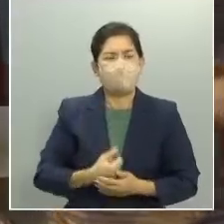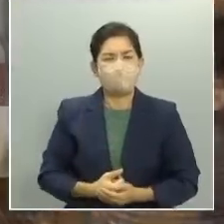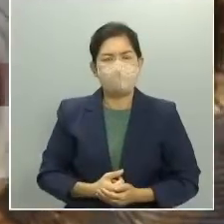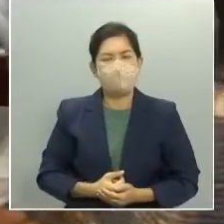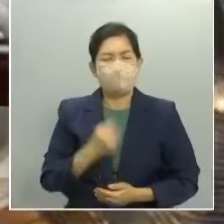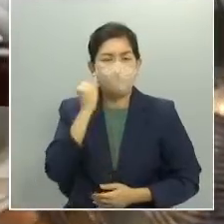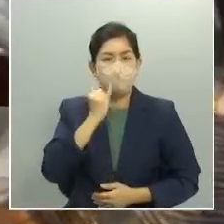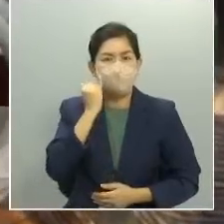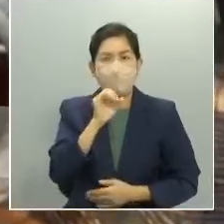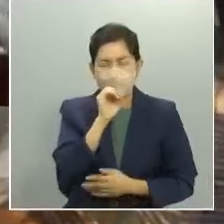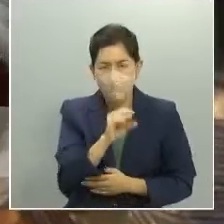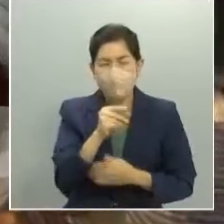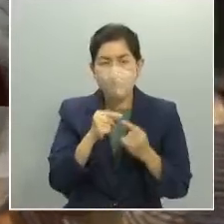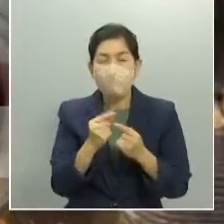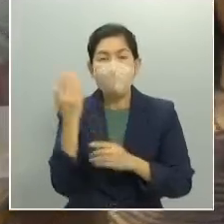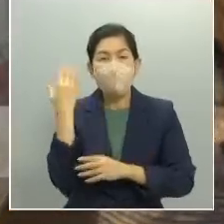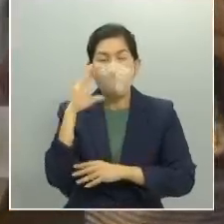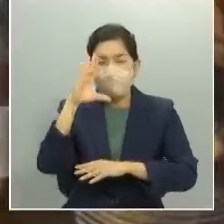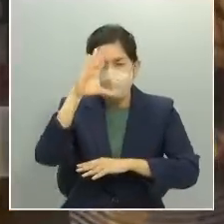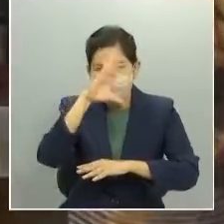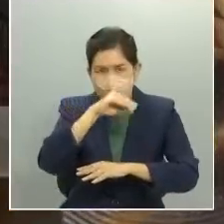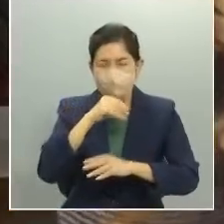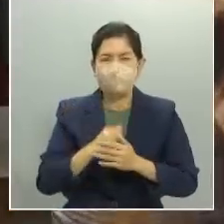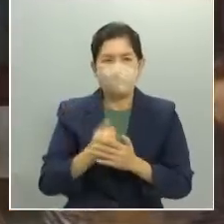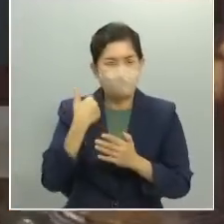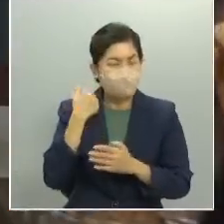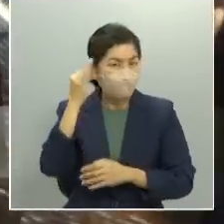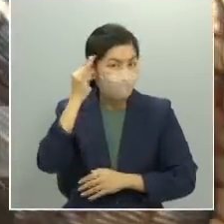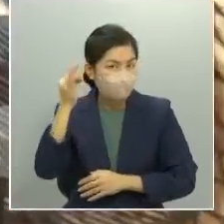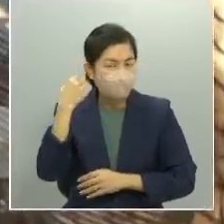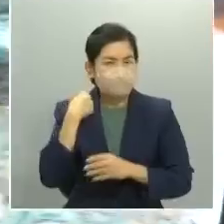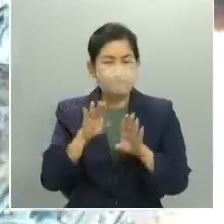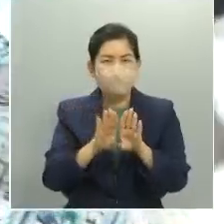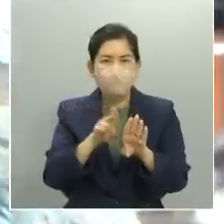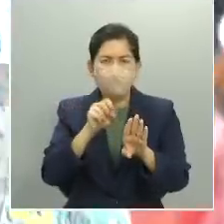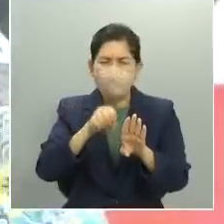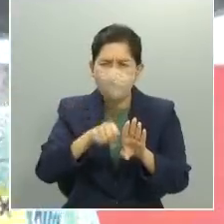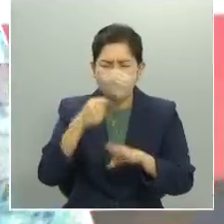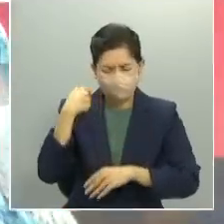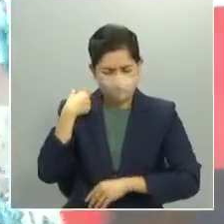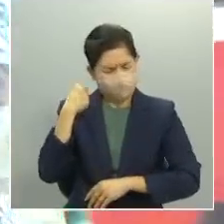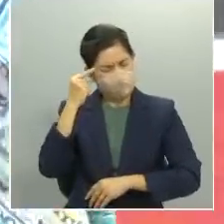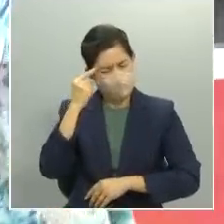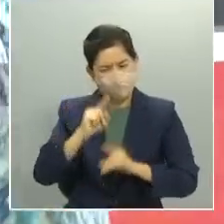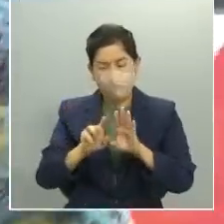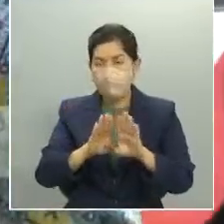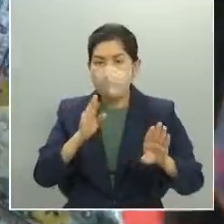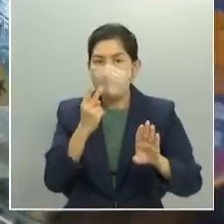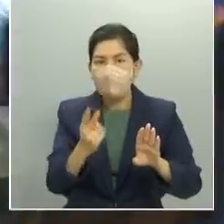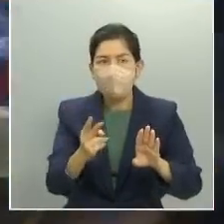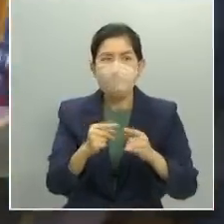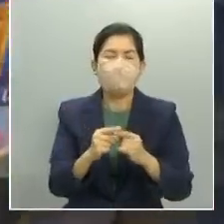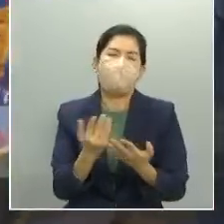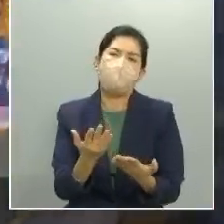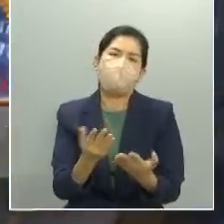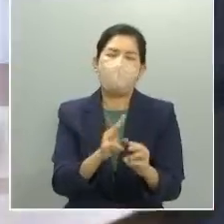ตอนค่ำเหมือนมีคนมาเคาะประตูไปเปิดแต่ไม่มีใครแล้วมารู้ในเวลาต่อมาว่าหลานชายเสียชีวิตอายุ